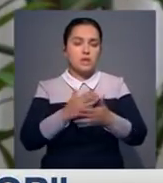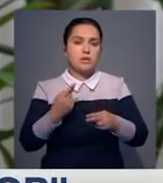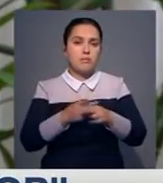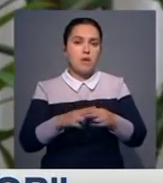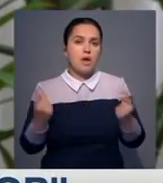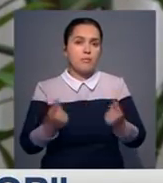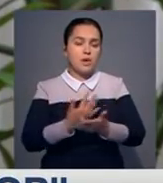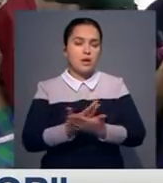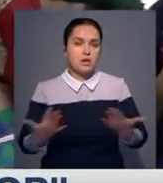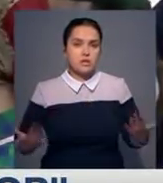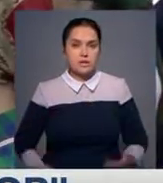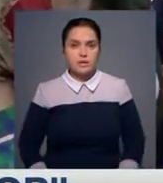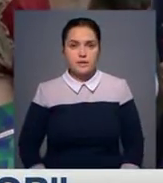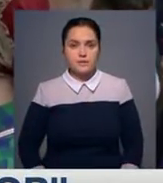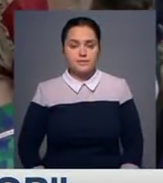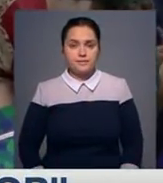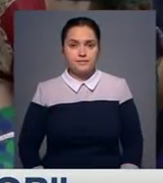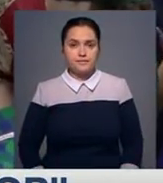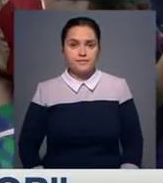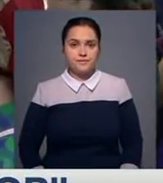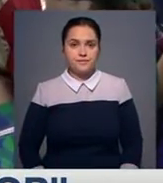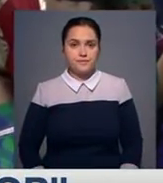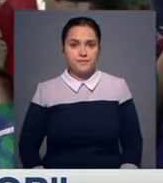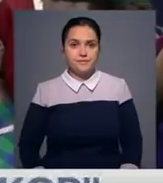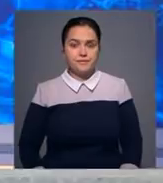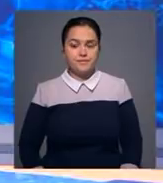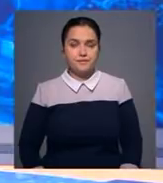Аспанов, Марат Игриков из Павлодара, Хабар 24.